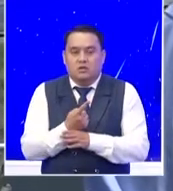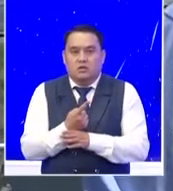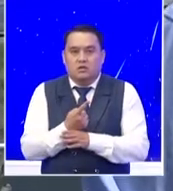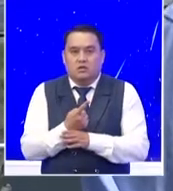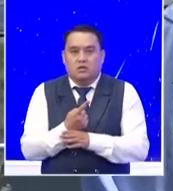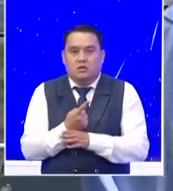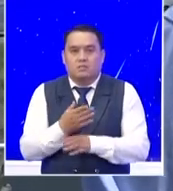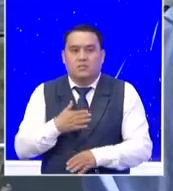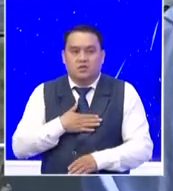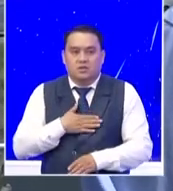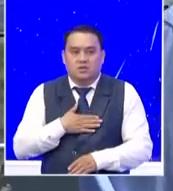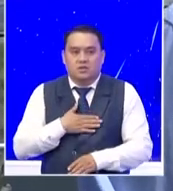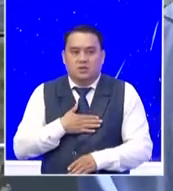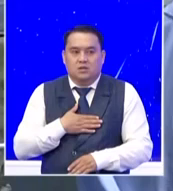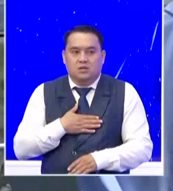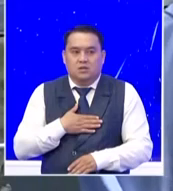десеңіз, біз